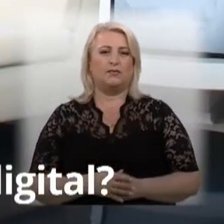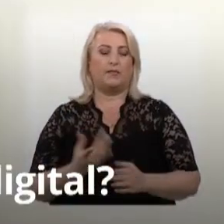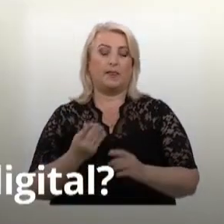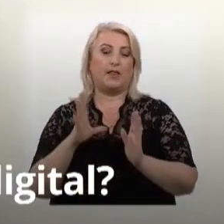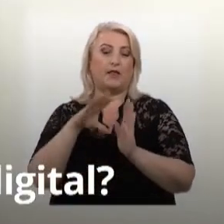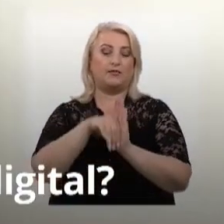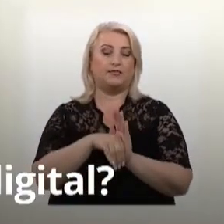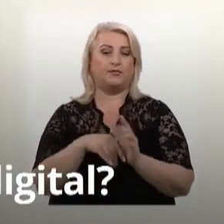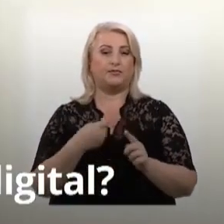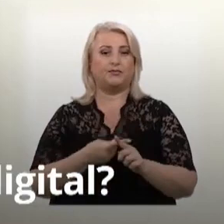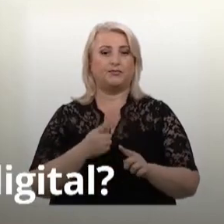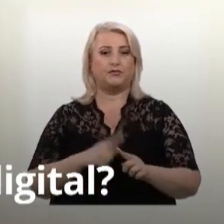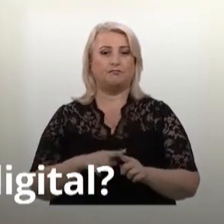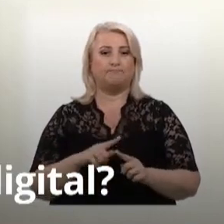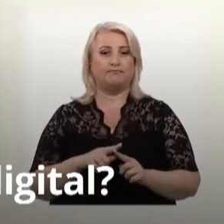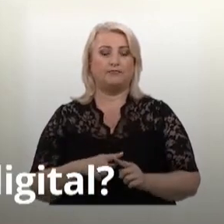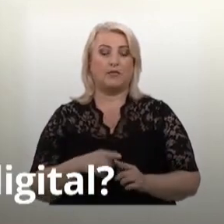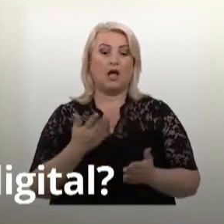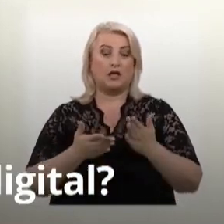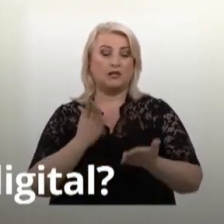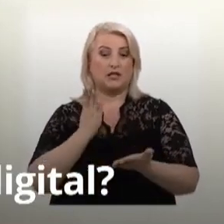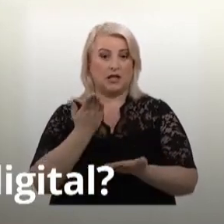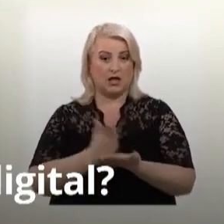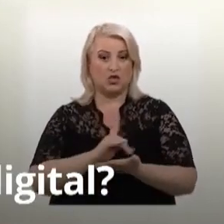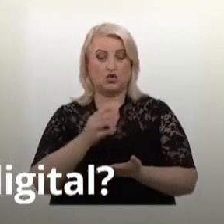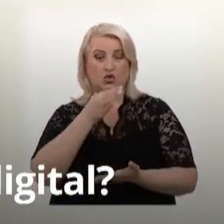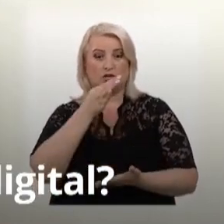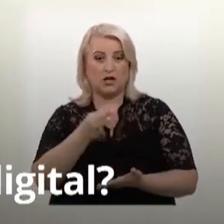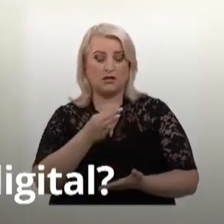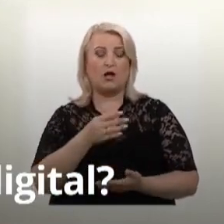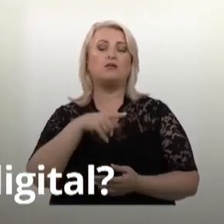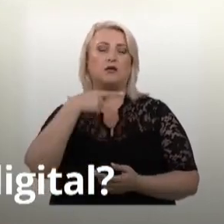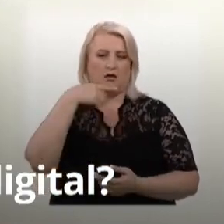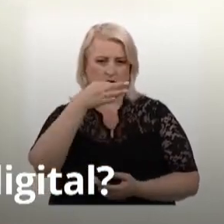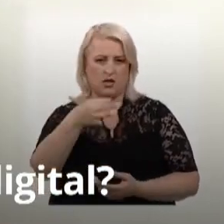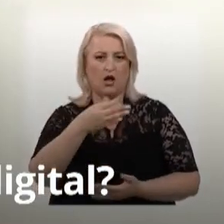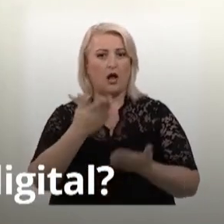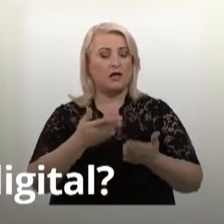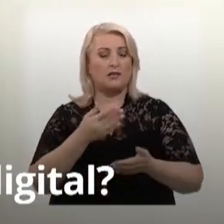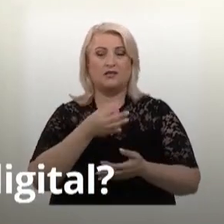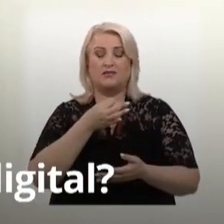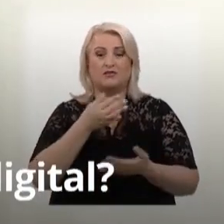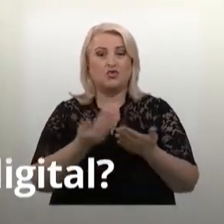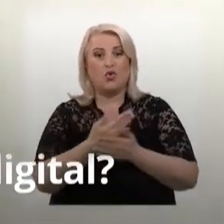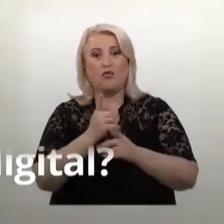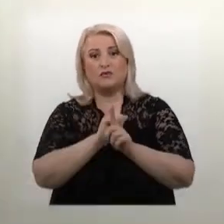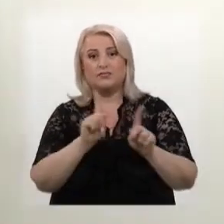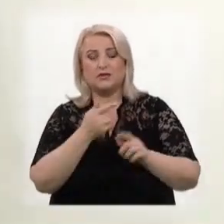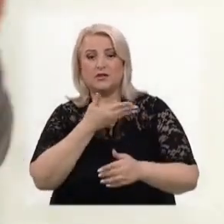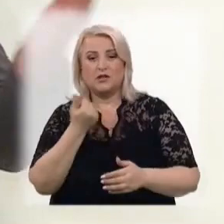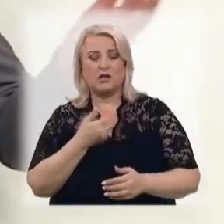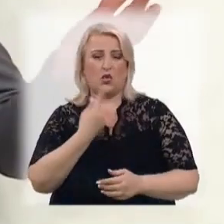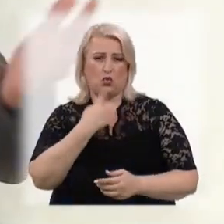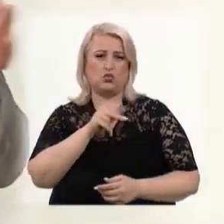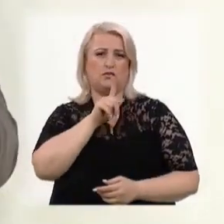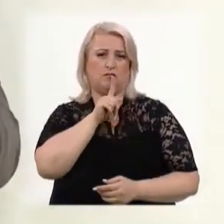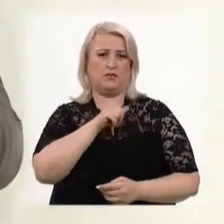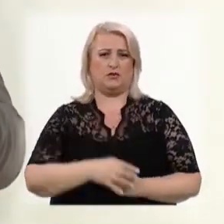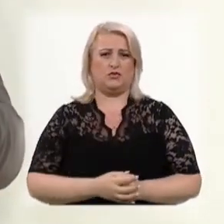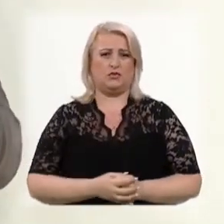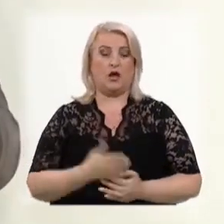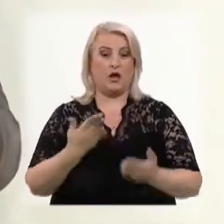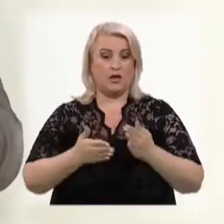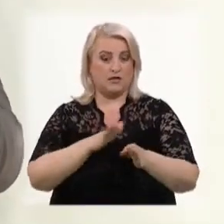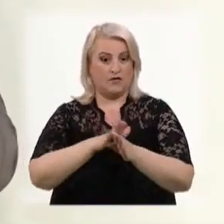parametru aici Spune spune noi ce spune Taci de regulă este o abordare care ajută foarte mult și uite că dacă respecți